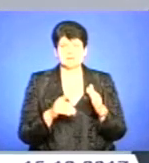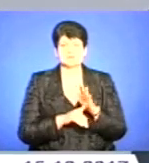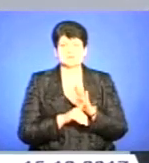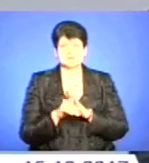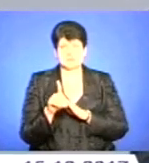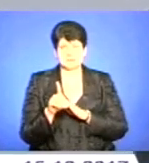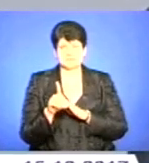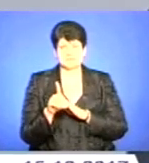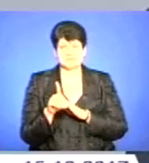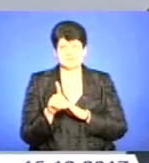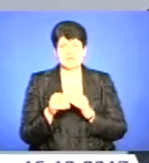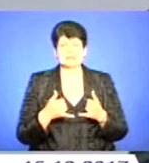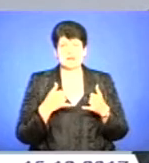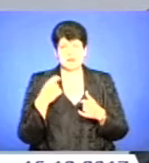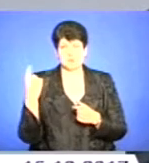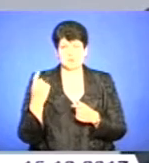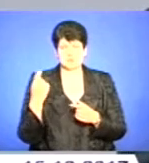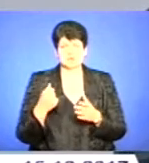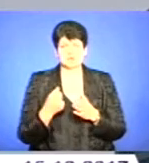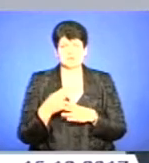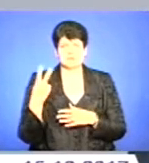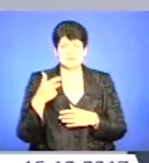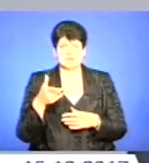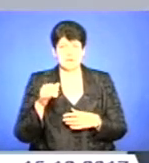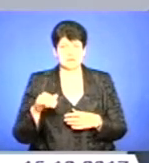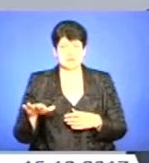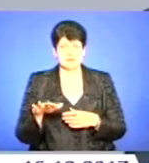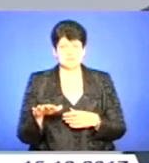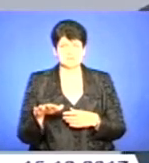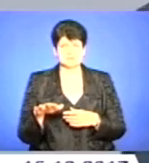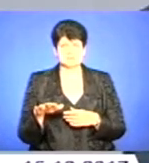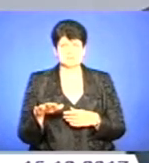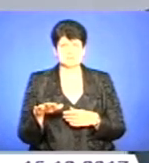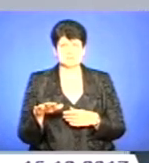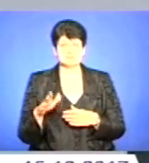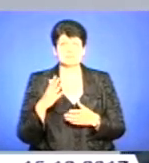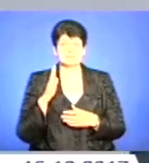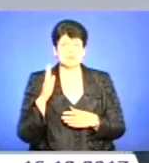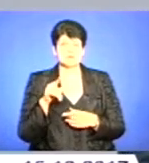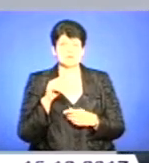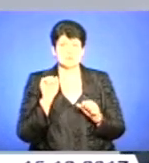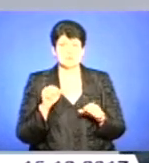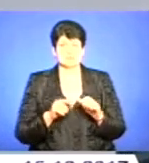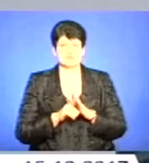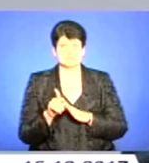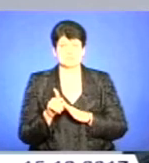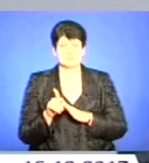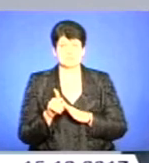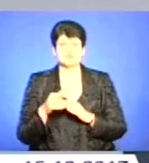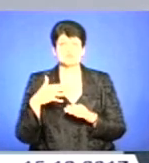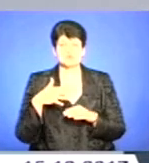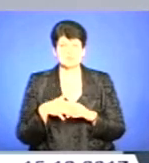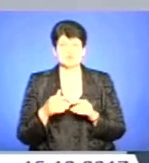для господарств до 20 гектарів, у яких буде, щоб вони могли стартонути. Зрозуміло, у